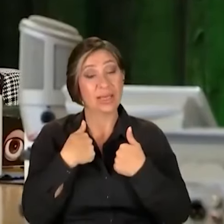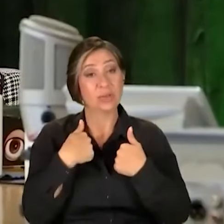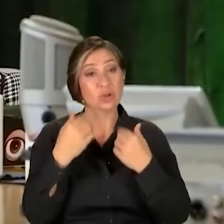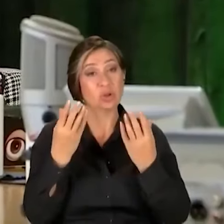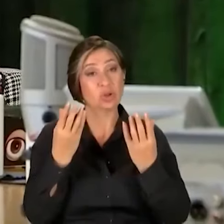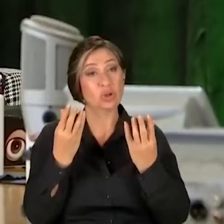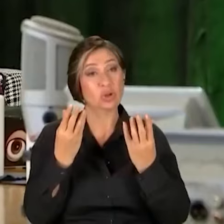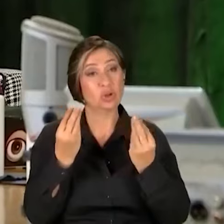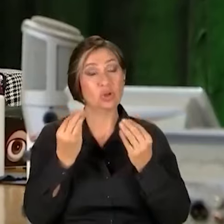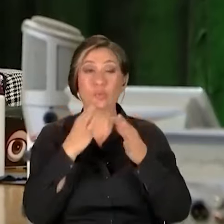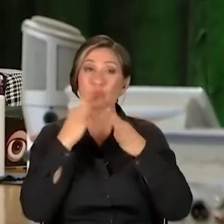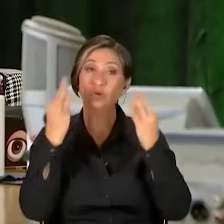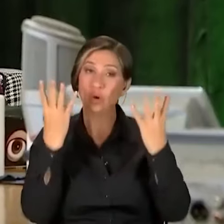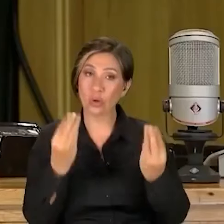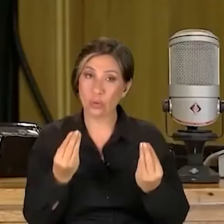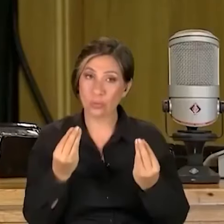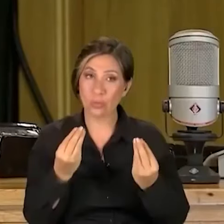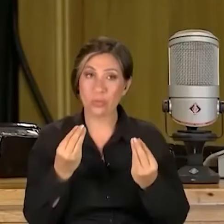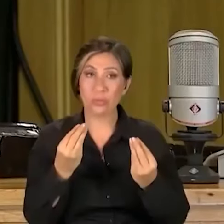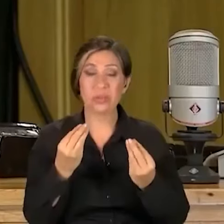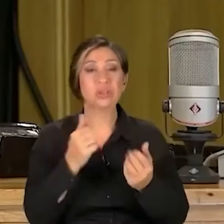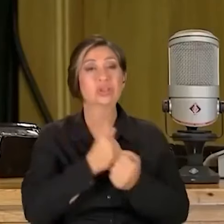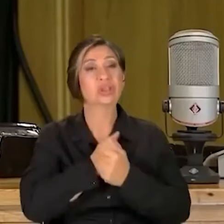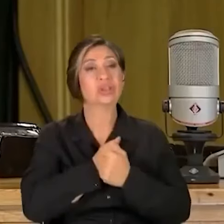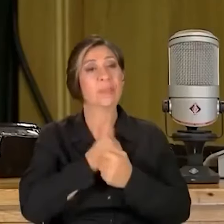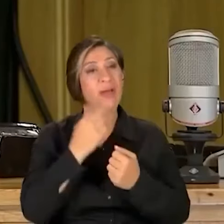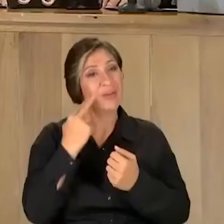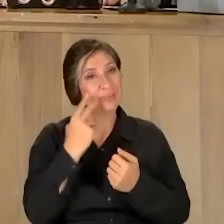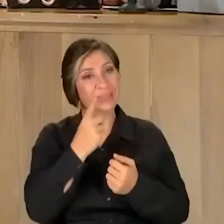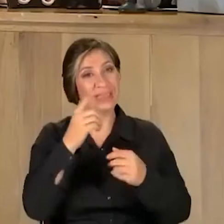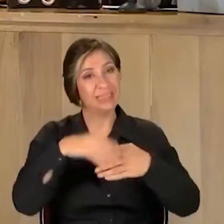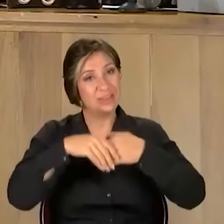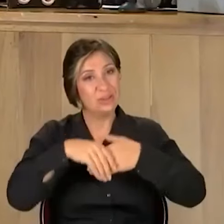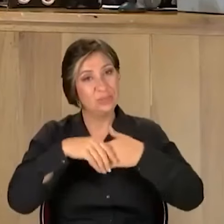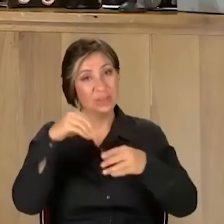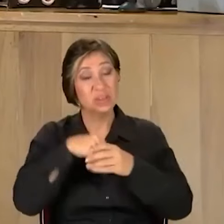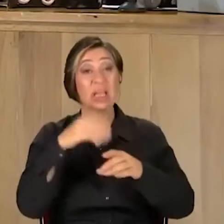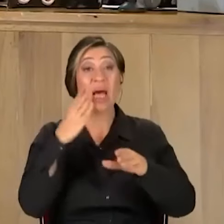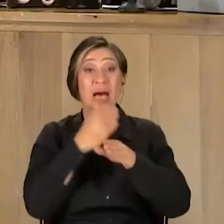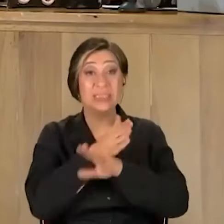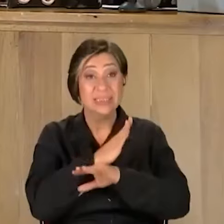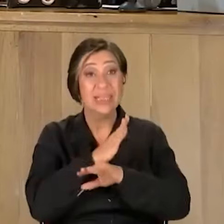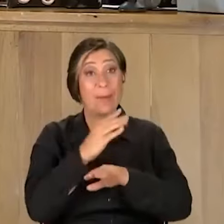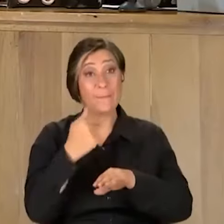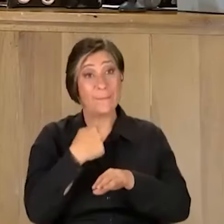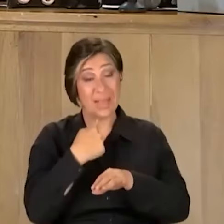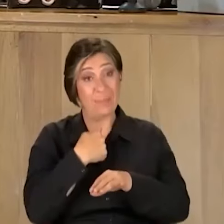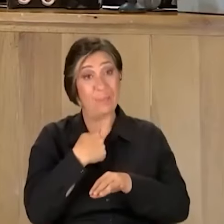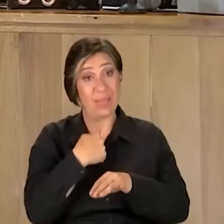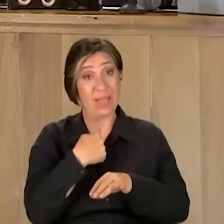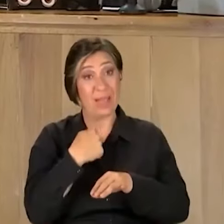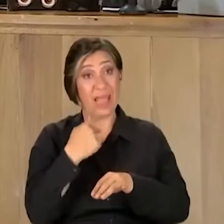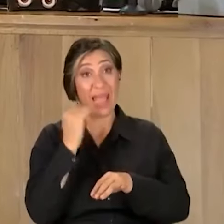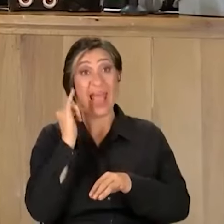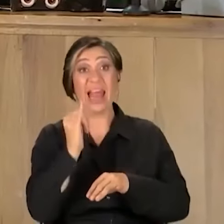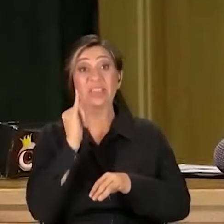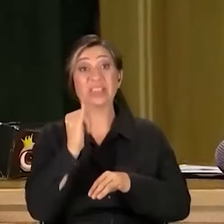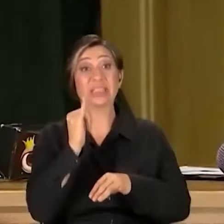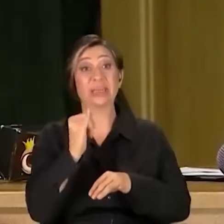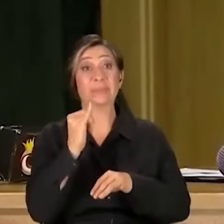çok çok mutlu oldum. Ben de çok mutlu oldum. Canım efendim seni tanımaktan dolayı. Çünkü aslında benim de aslında